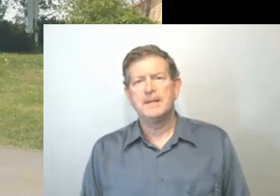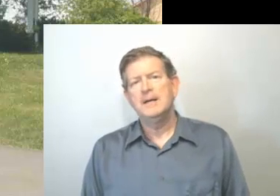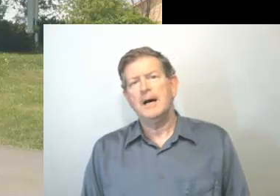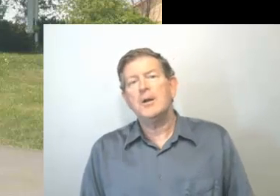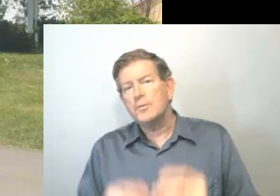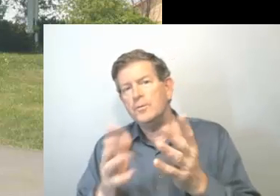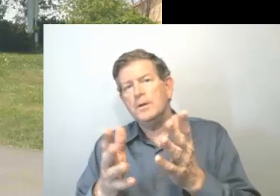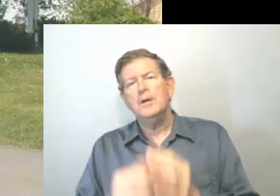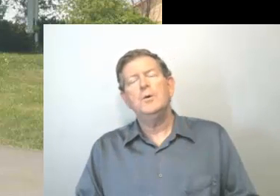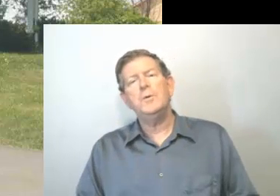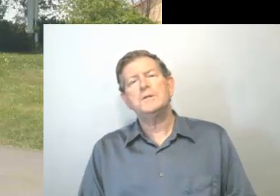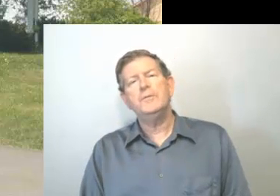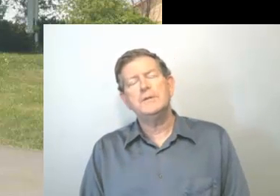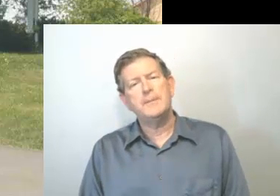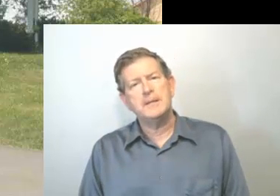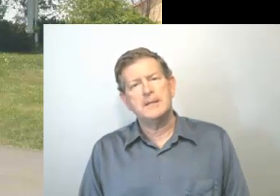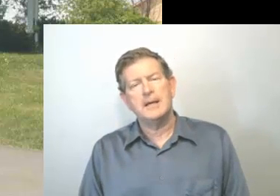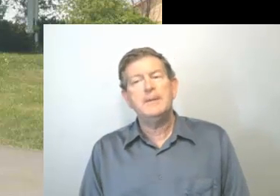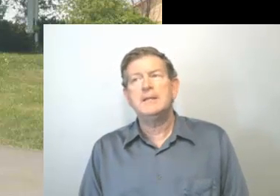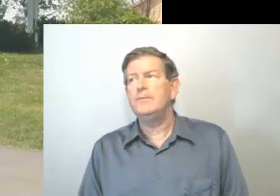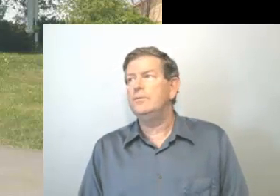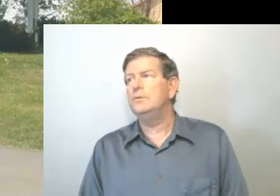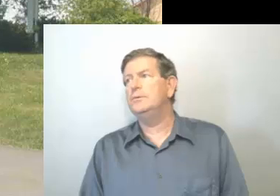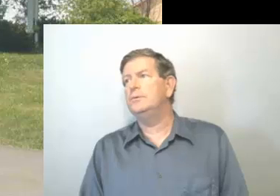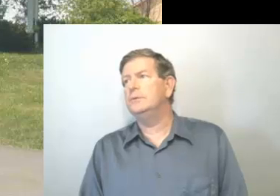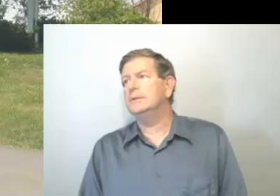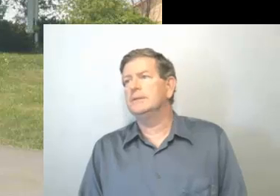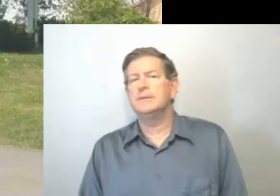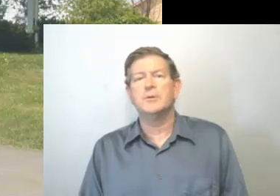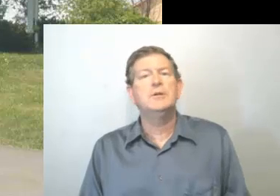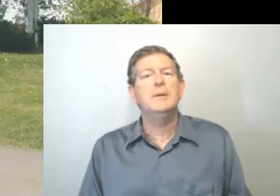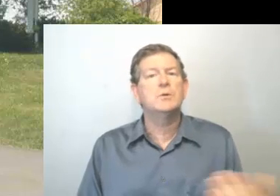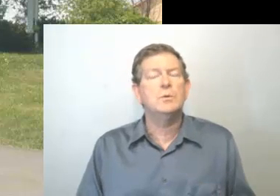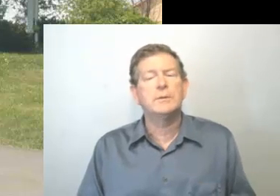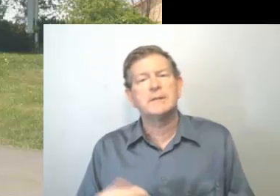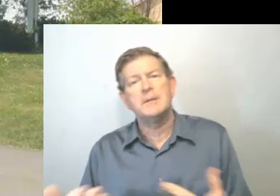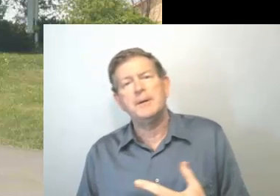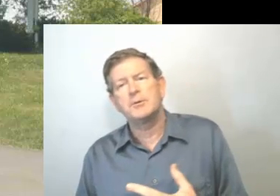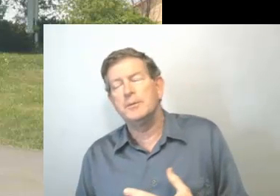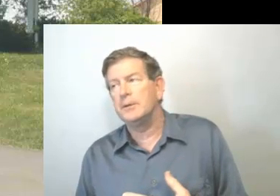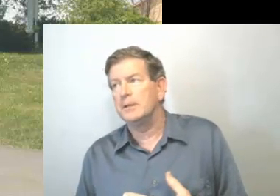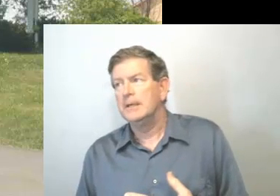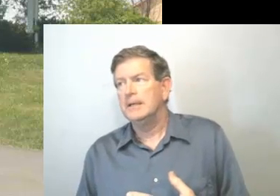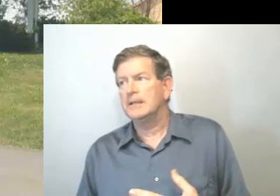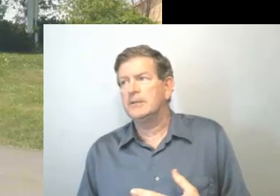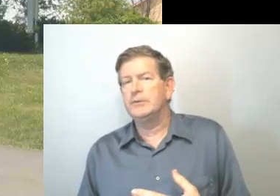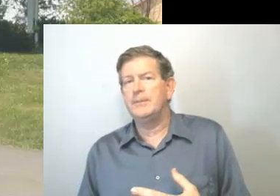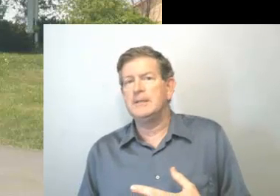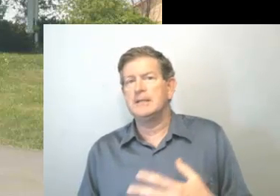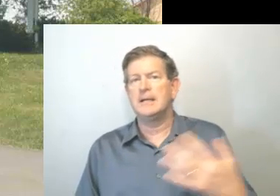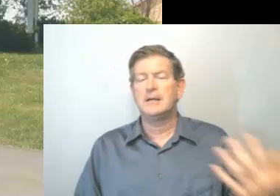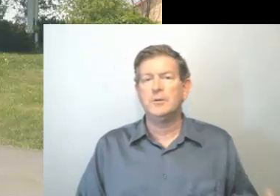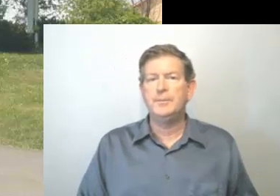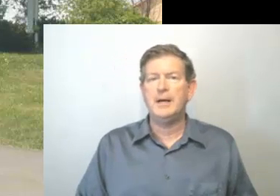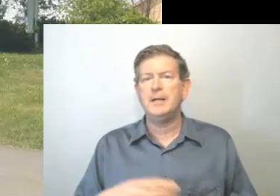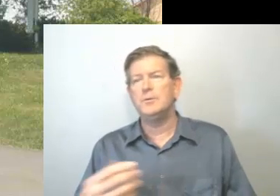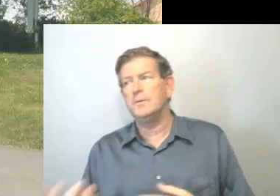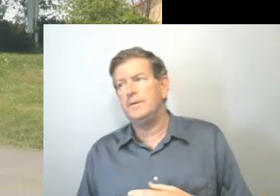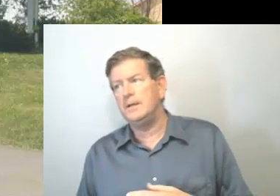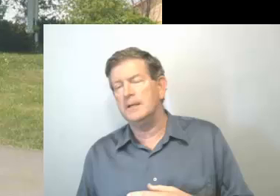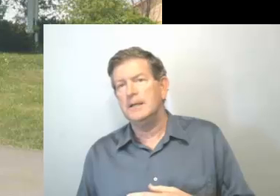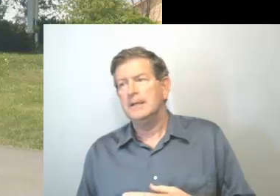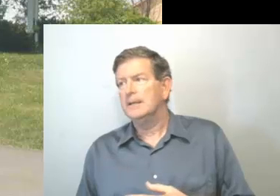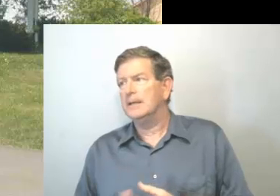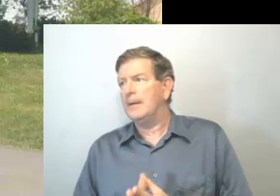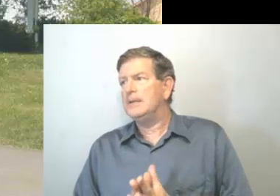États-Unis. Alors vous, où est-ce que vous habitez? Habitez-vous dans une maison ou dans un appartement? Est-ce que vous habitez à la campagne